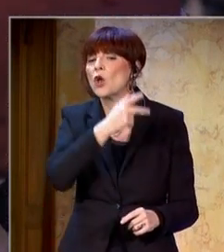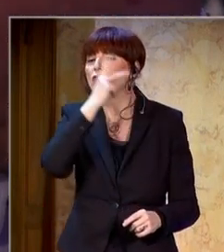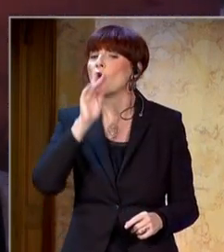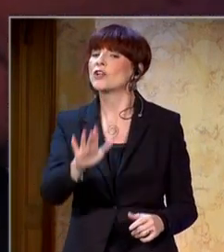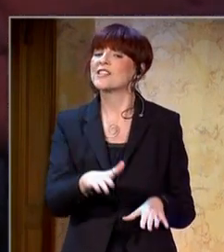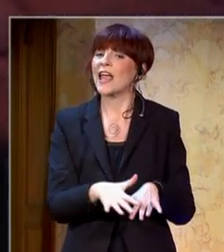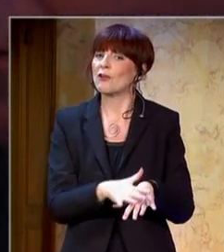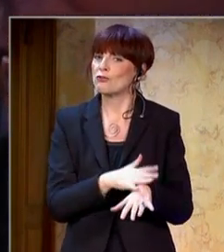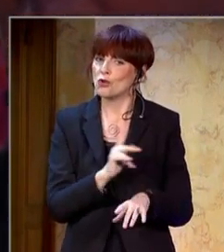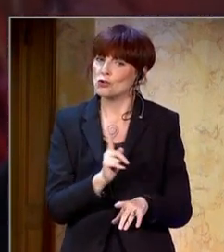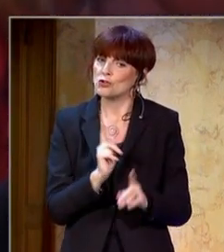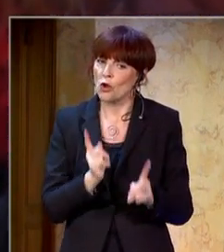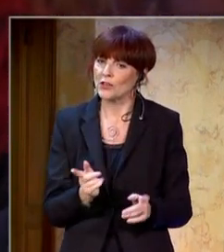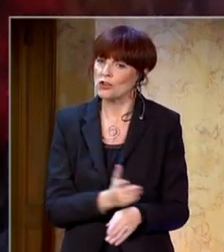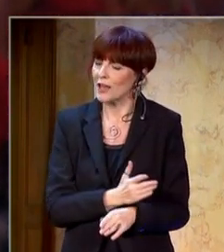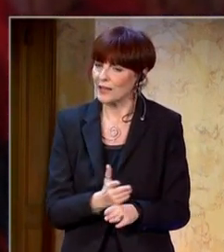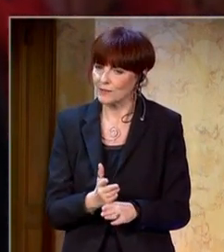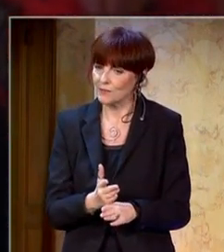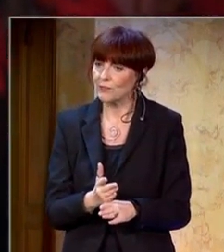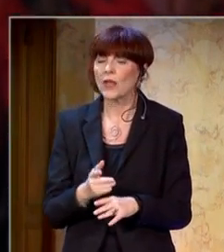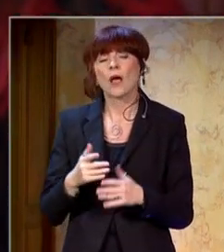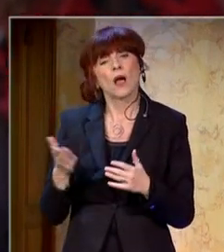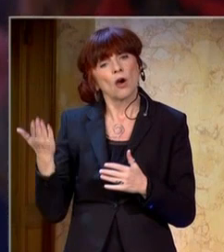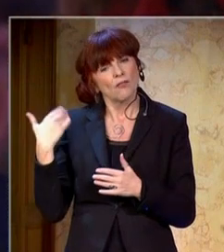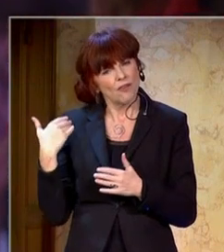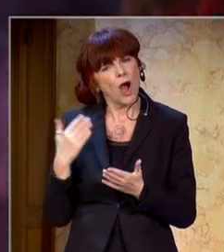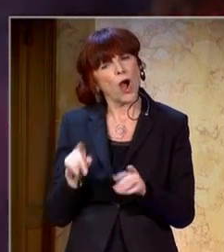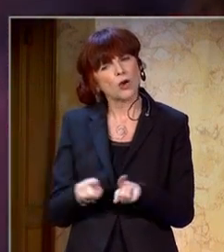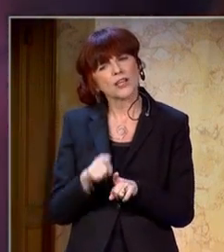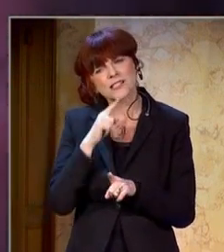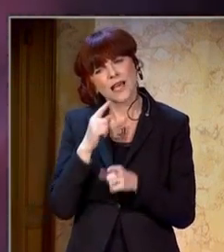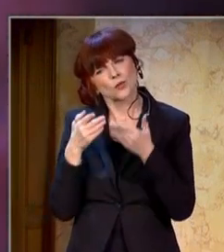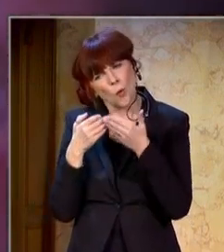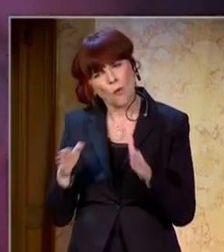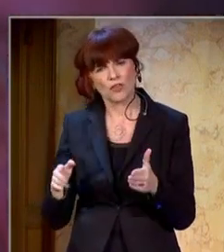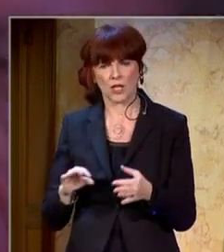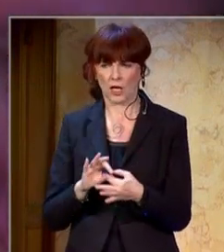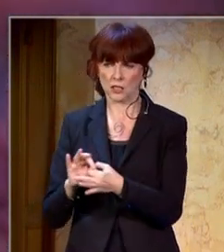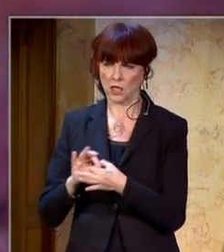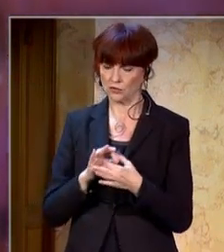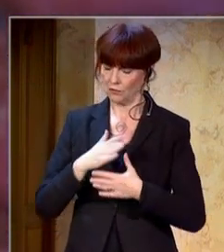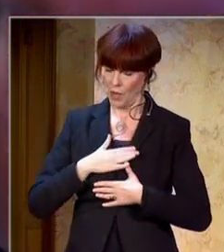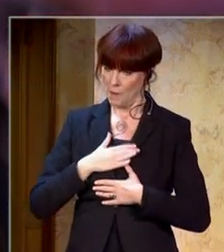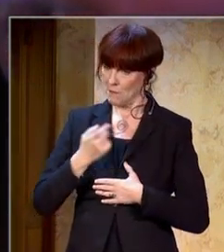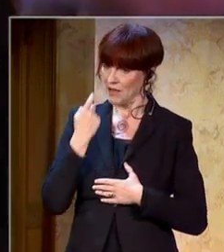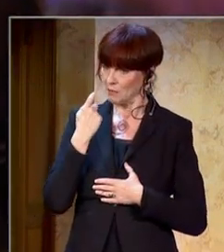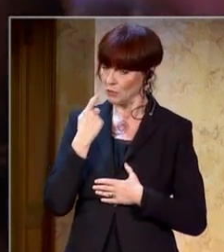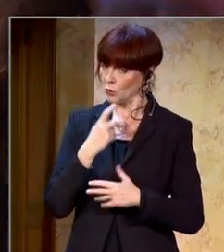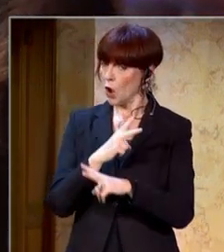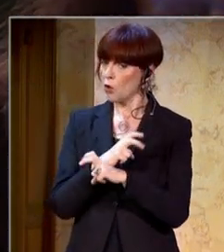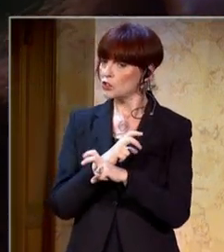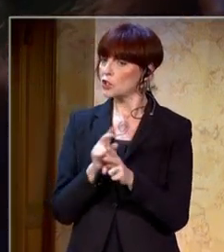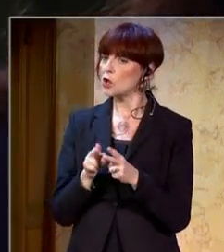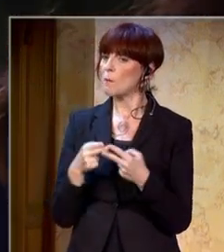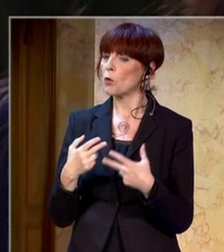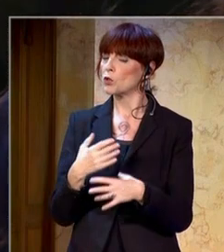ist. Das Zweite, ich habe hier angesprochen, die offene Gesellschaft. Meines Erachtens steht die österreichische Bundesverfassung